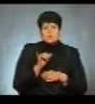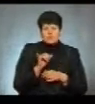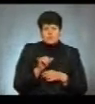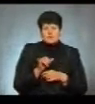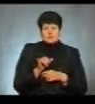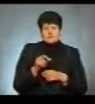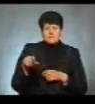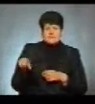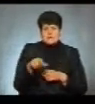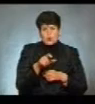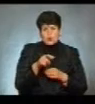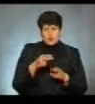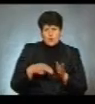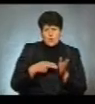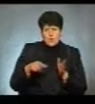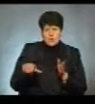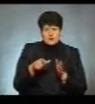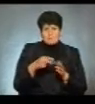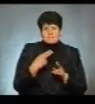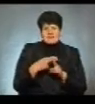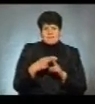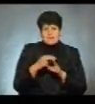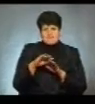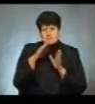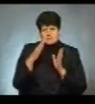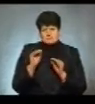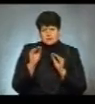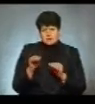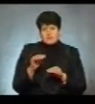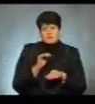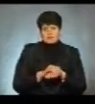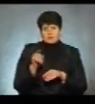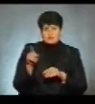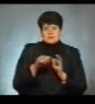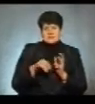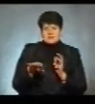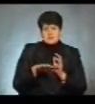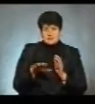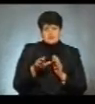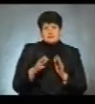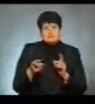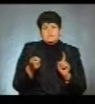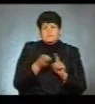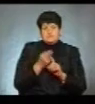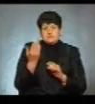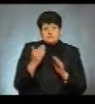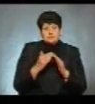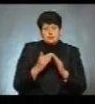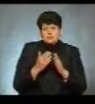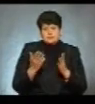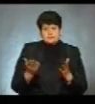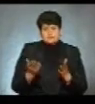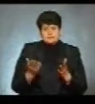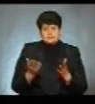колії поставлені металеві гаражі, такі каркаси, але фактично у вас земельна ділянка не закріплена за вашим будинком, буде за будинковим